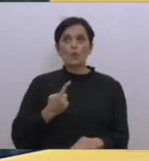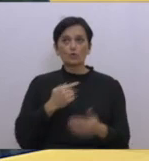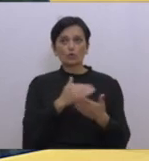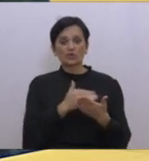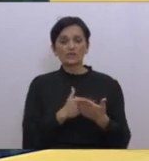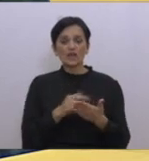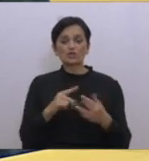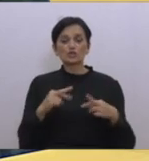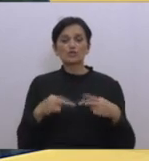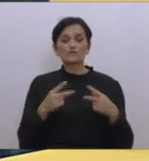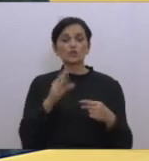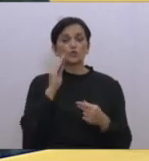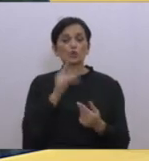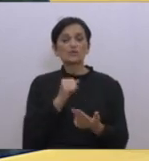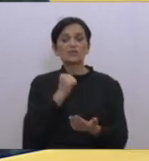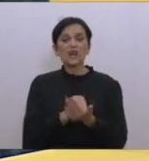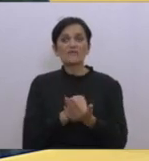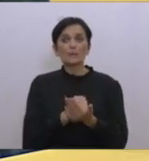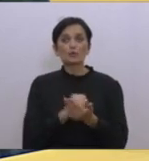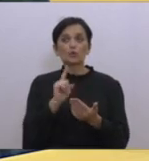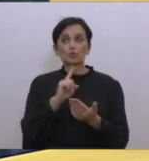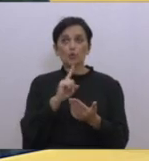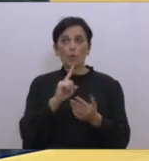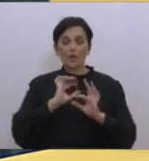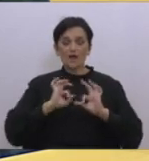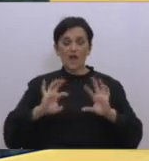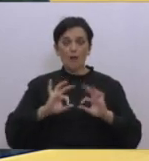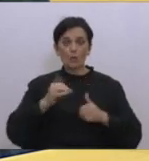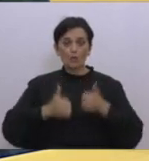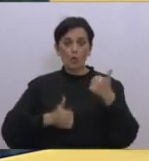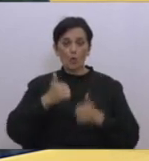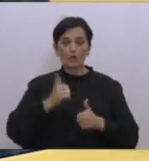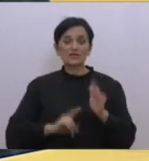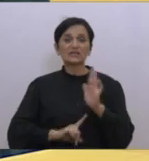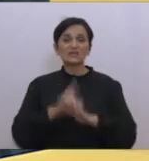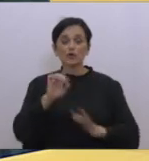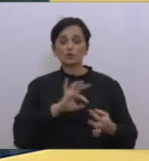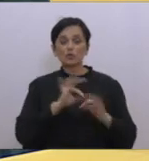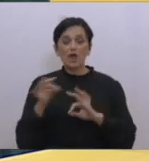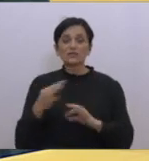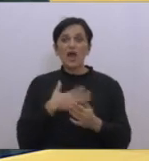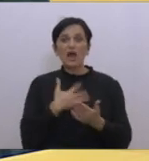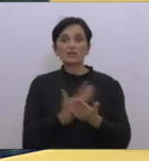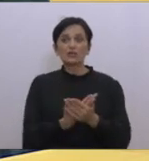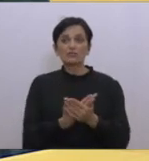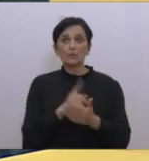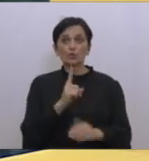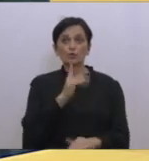არიან ამ ცვლილებებს, როდის დავამტკიცებთ, რომ გამოაცხადონ კონკურსები, დაიწყონ კონკრეტული აქტივები იმისთვის, რომ